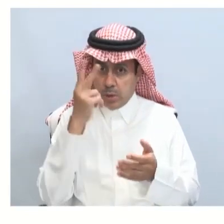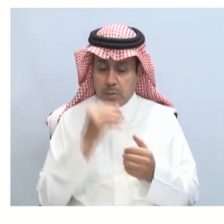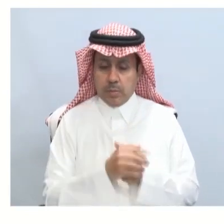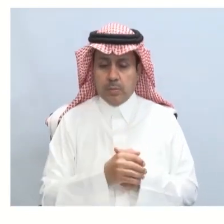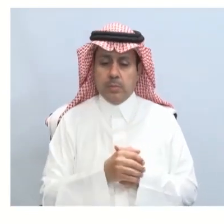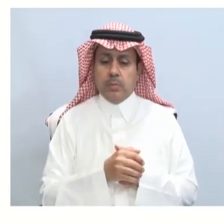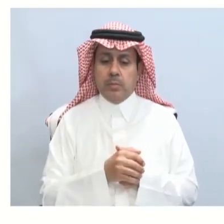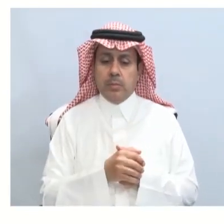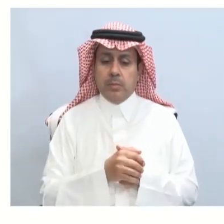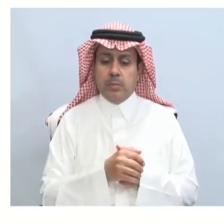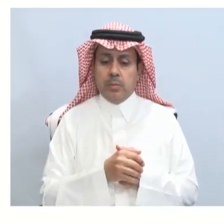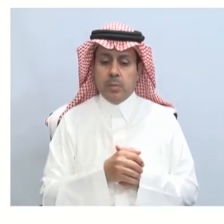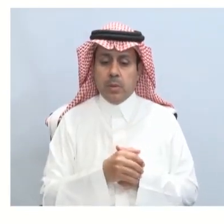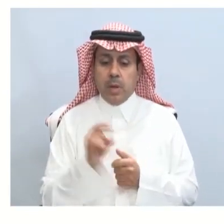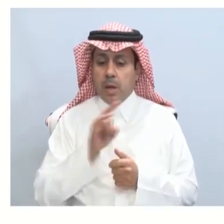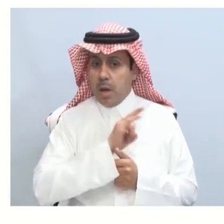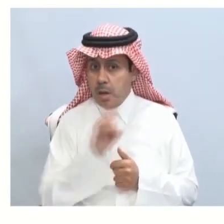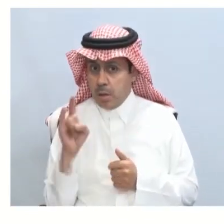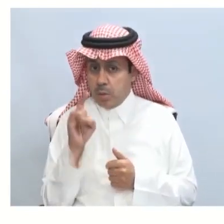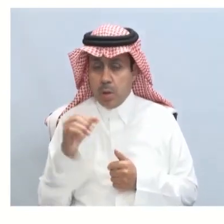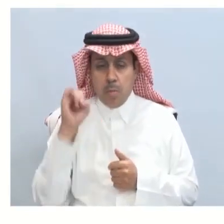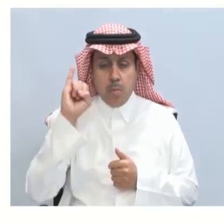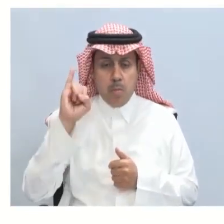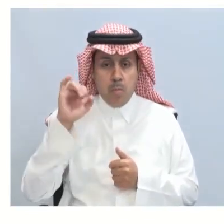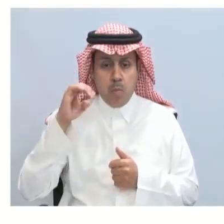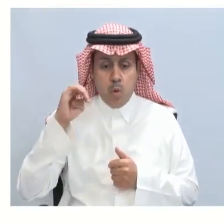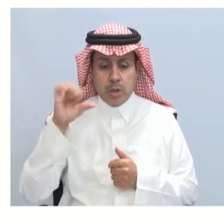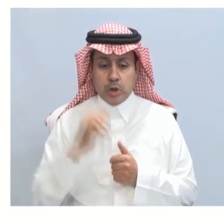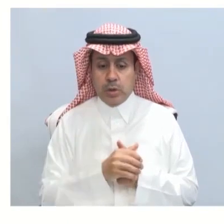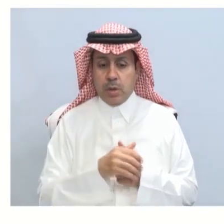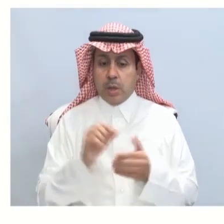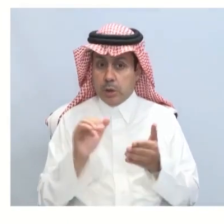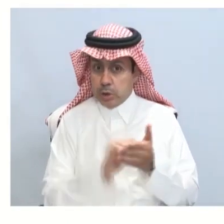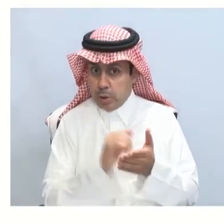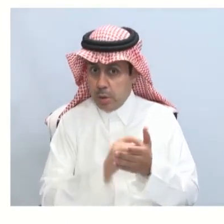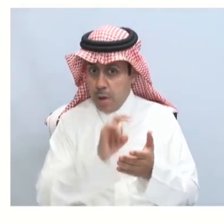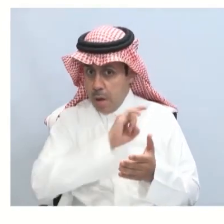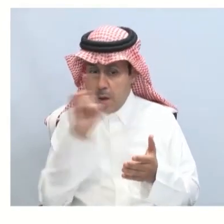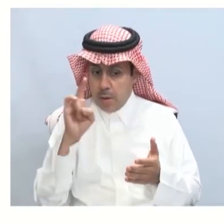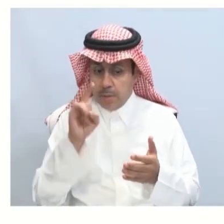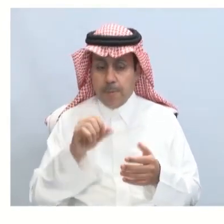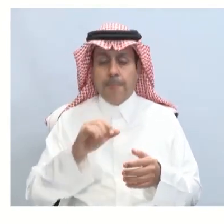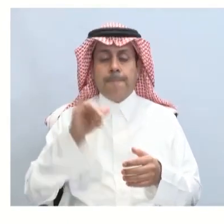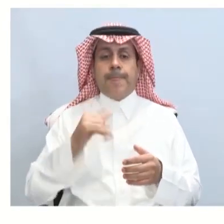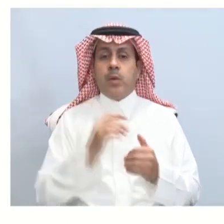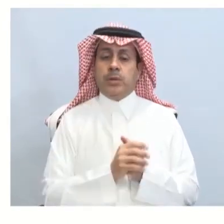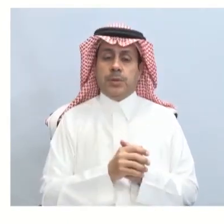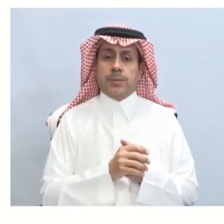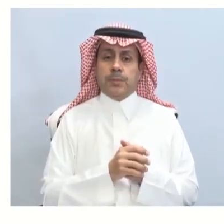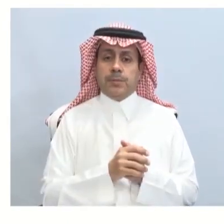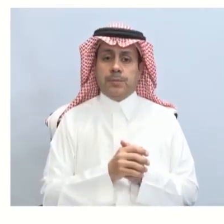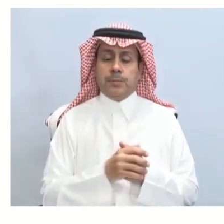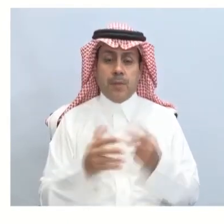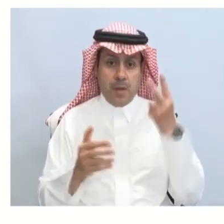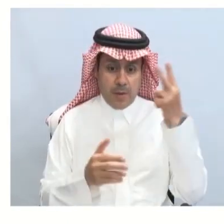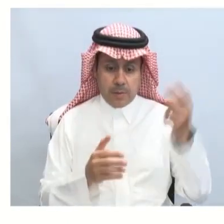الشرطان نعم الاول الا يكون المؤجر الاول قد شرط عليه الا يؤجره